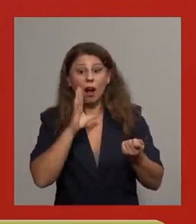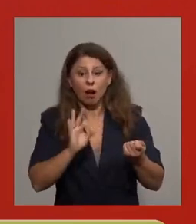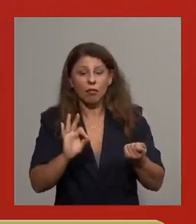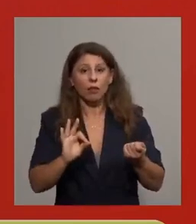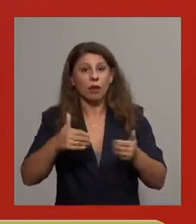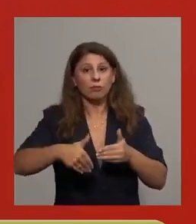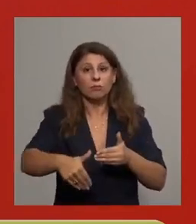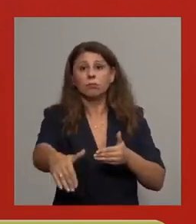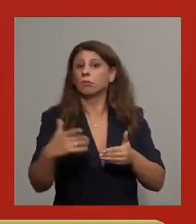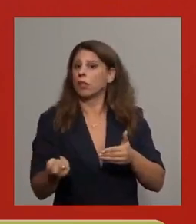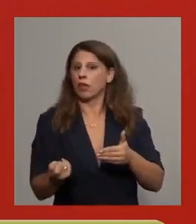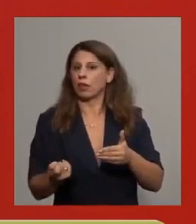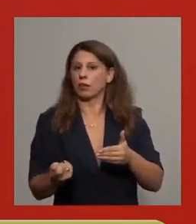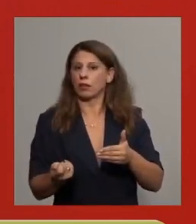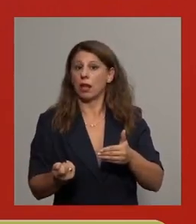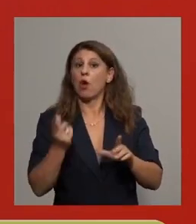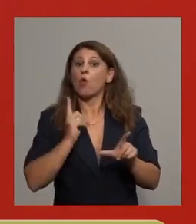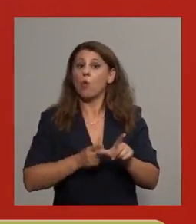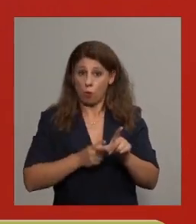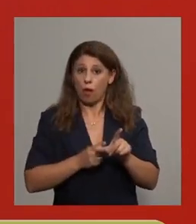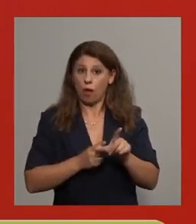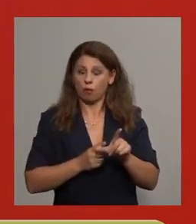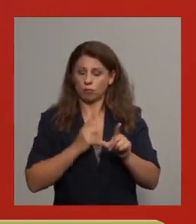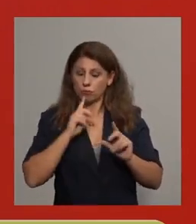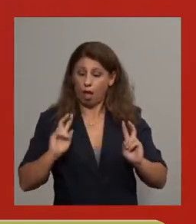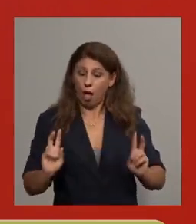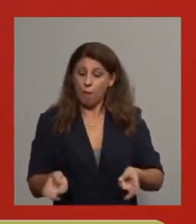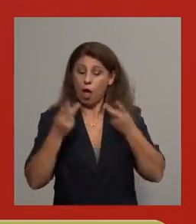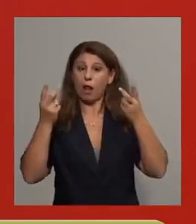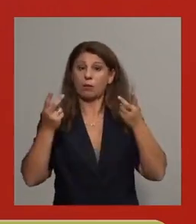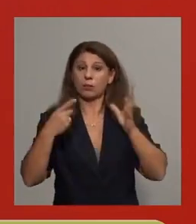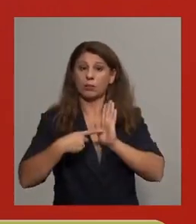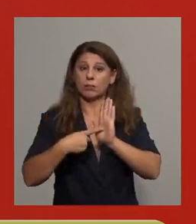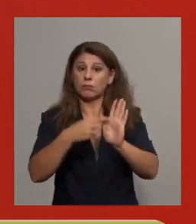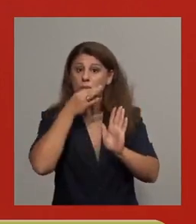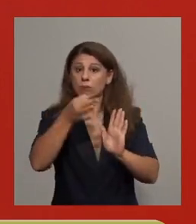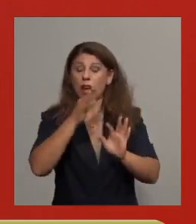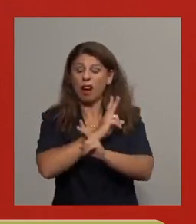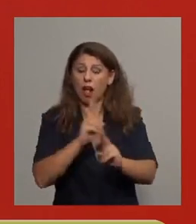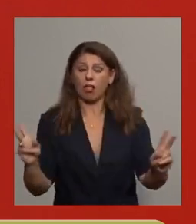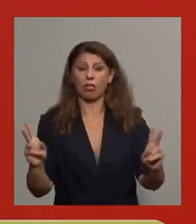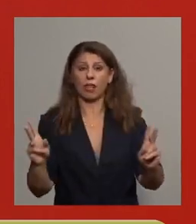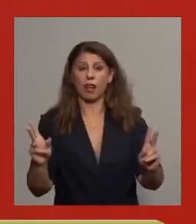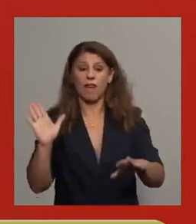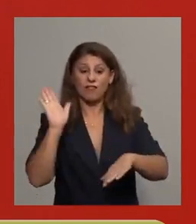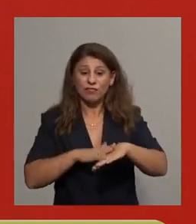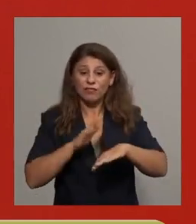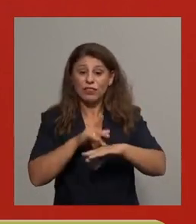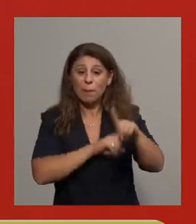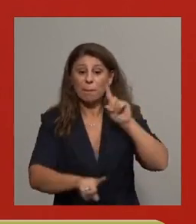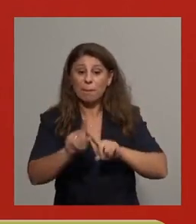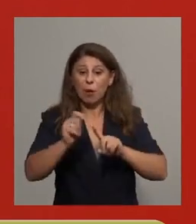έρχονται. Αποκάλυψε ότι ο μεγάλος ένοχος για την αύξηση της ακρίβειας,